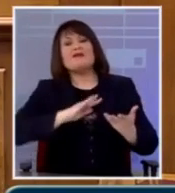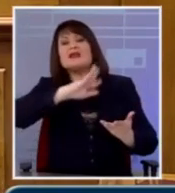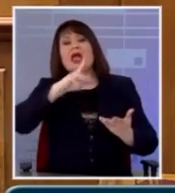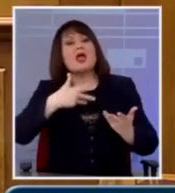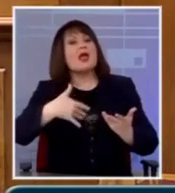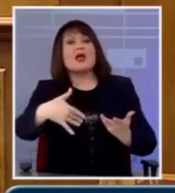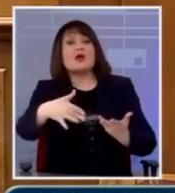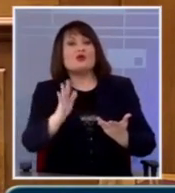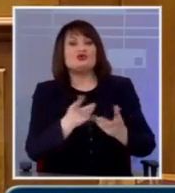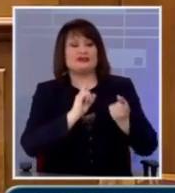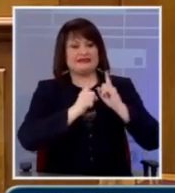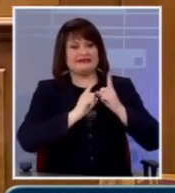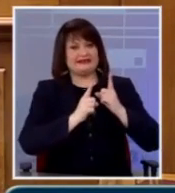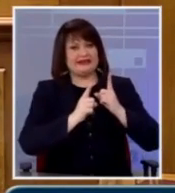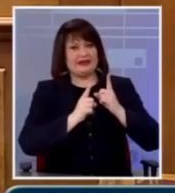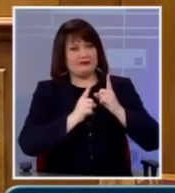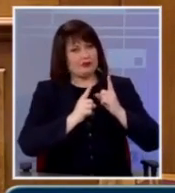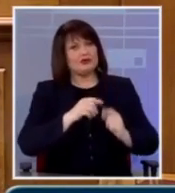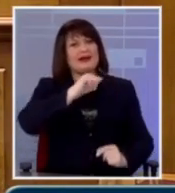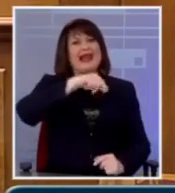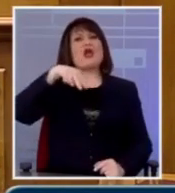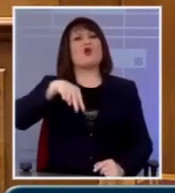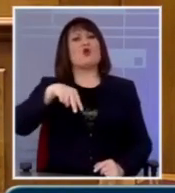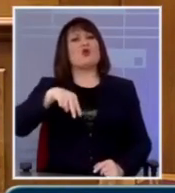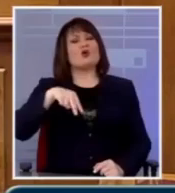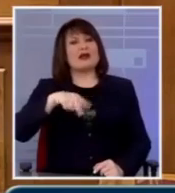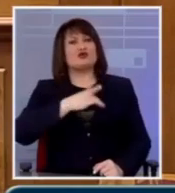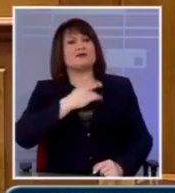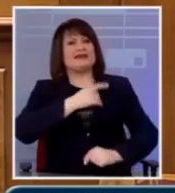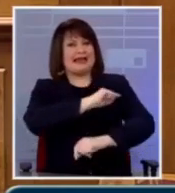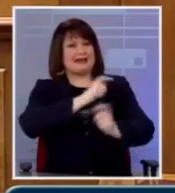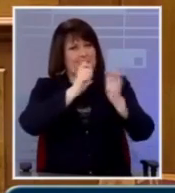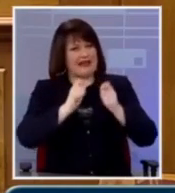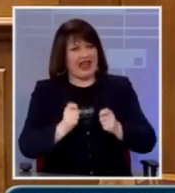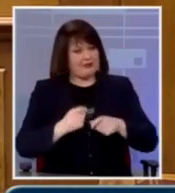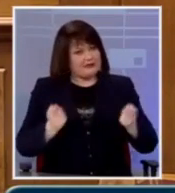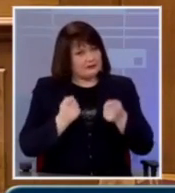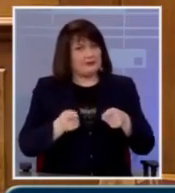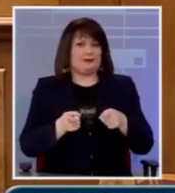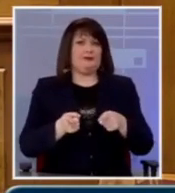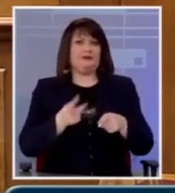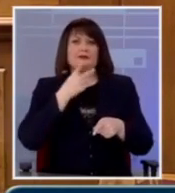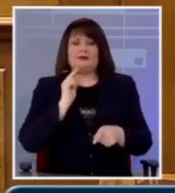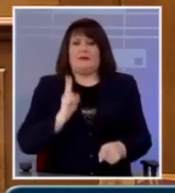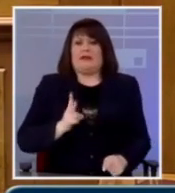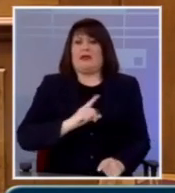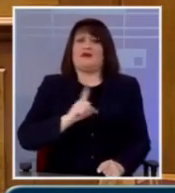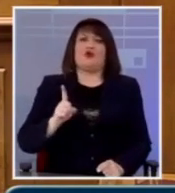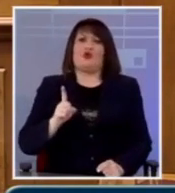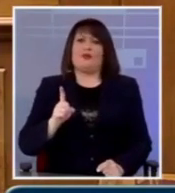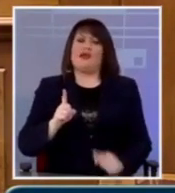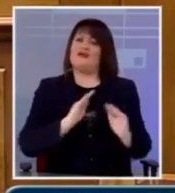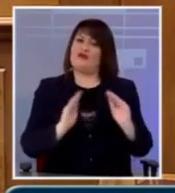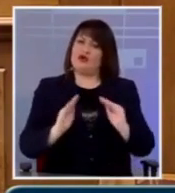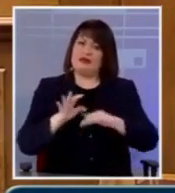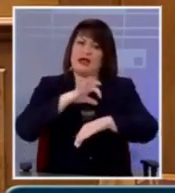χρονοδιαγραμμάτων του Συμφώνου Αντώρνη-Κουρέτζου για την ολοκλήρωση της ψυχιατρικής μεταρρύθμισης, χωρίς διακινδύνευση τη συνέχεια στη φροντίδα